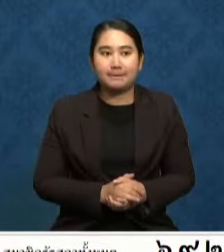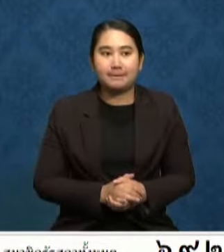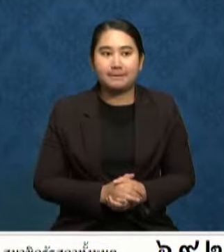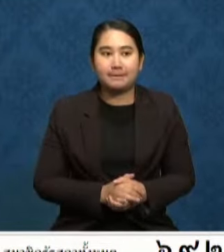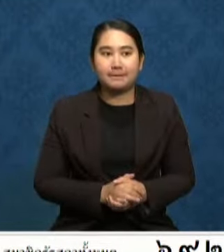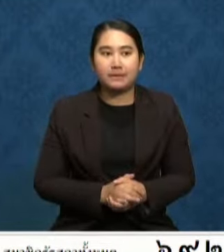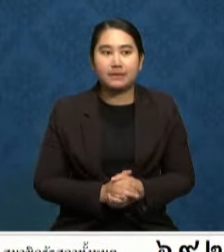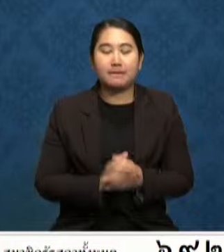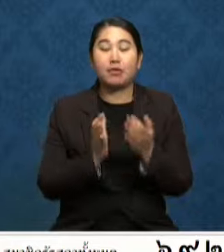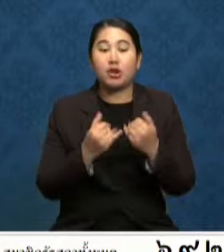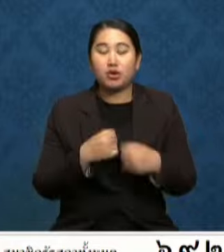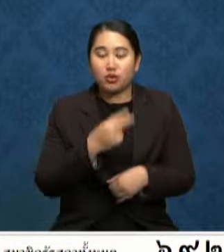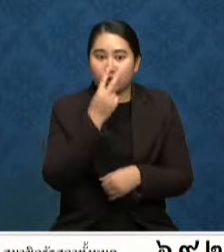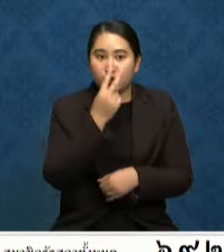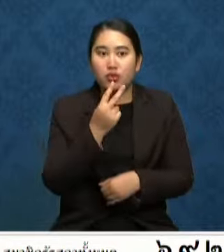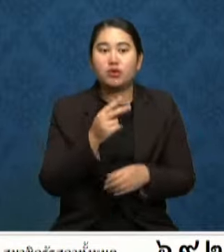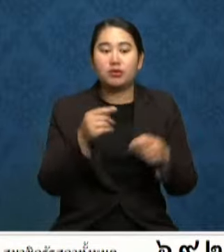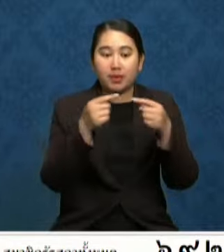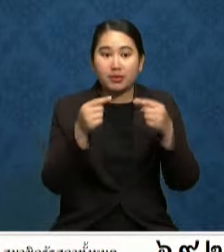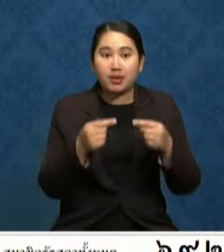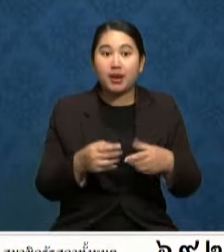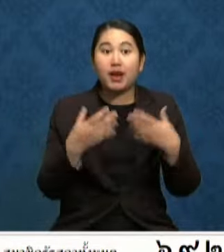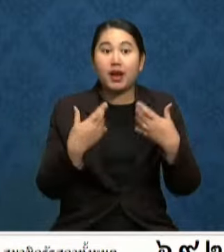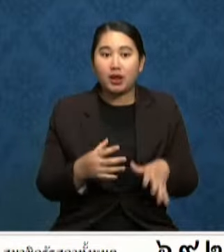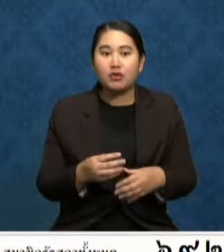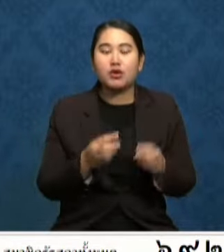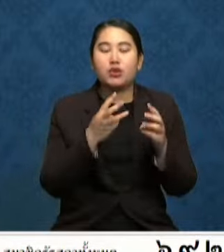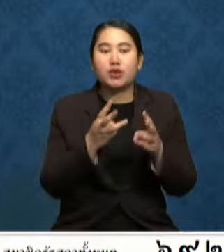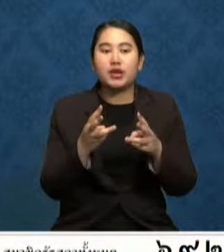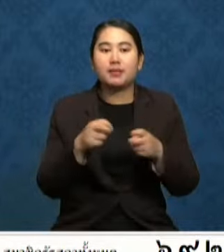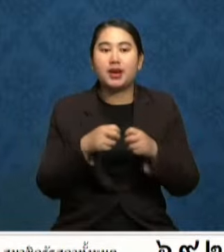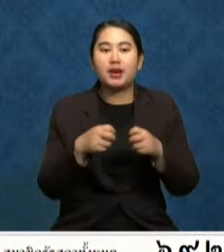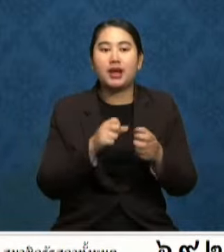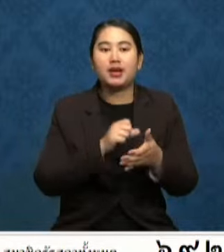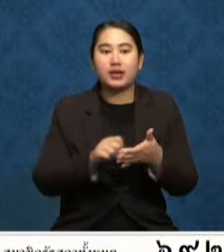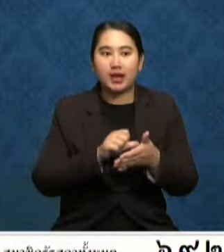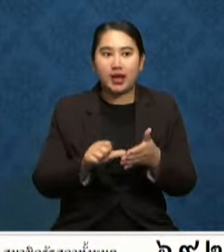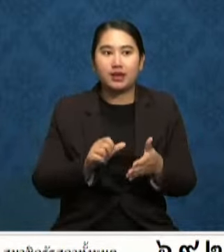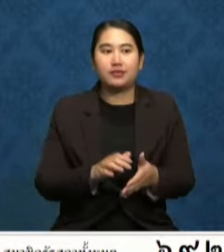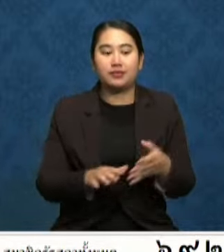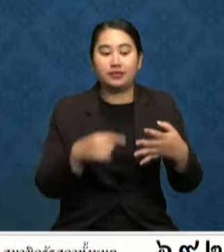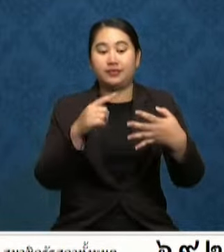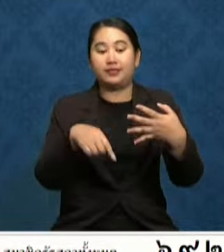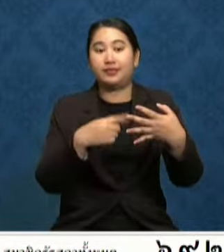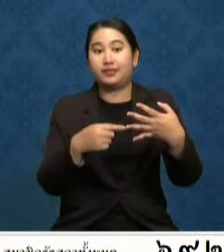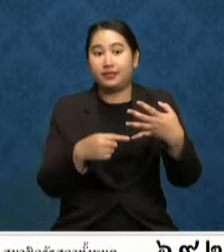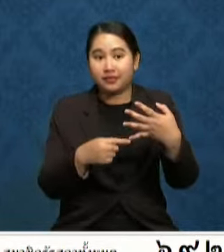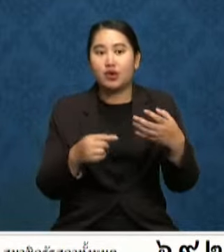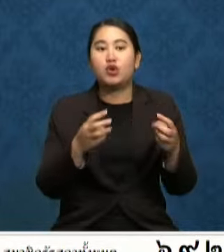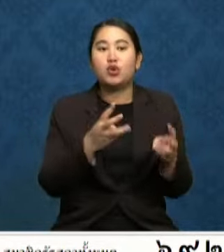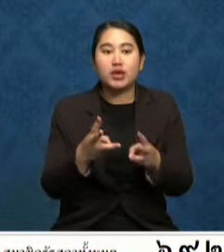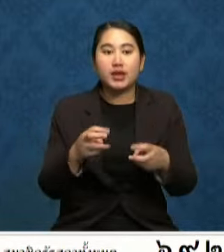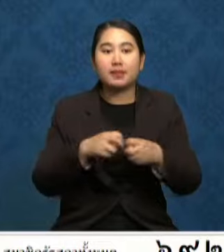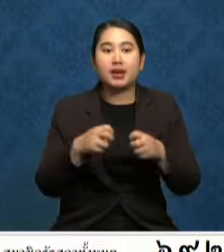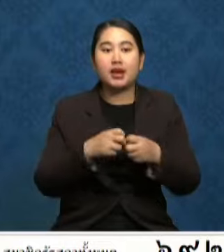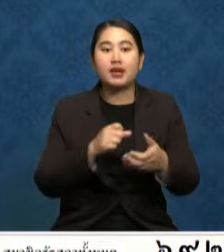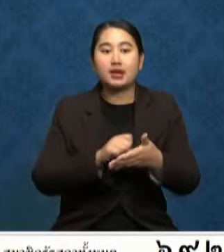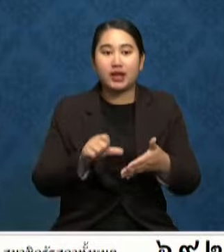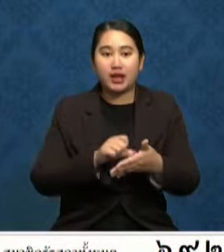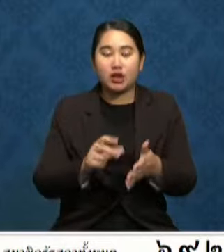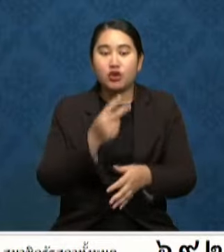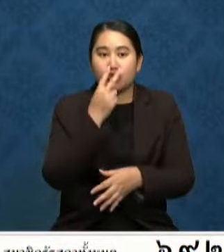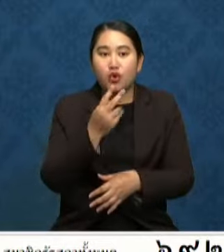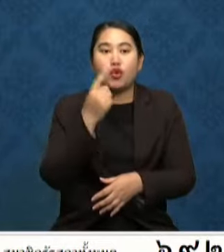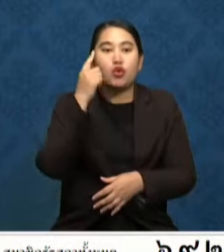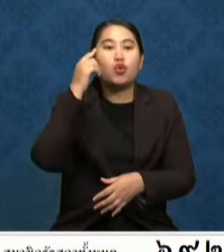เพรฉั้เมอเขามองตรอยนี้แล้วเนี่ย ก็มาดูวิธีแ้อันนี้คือทุกสมุทัย นิโรศก็ควธีแ้ปัญหาเมื่อเข